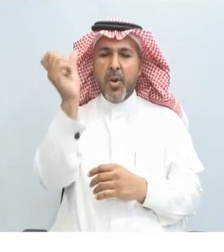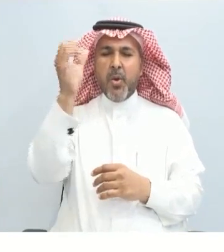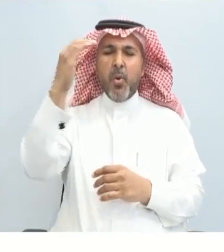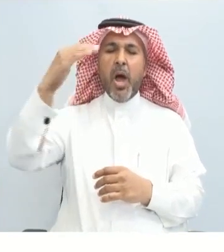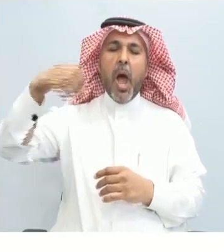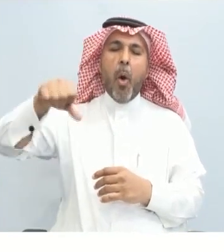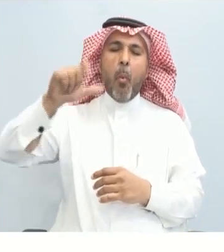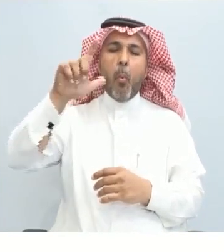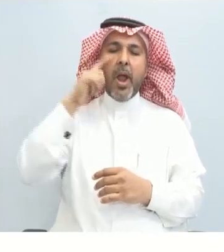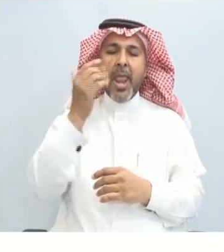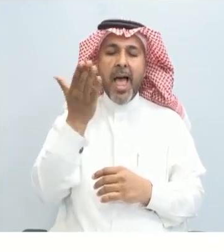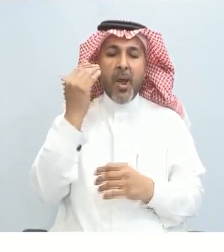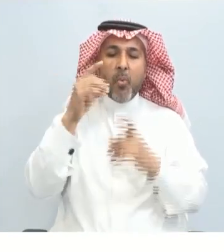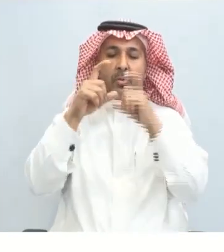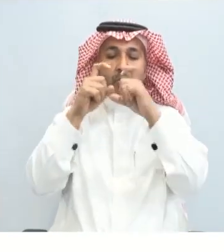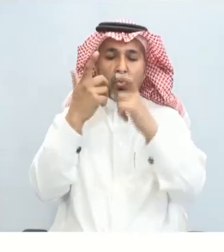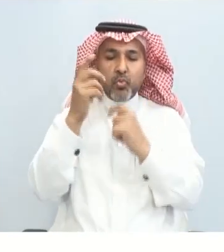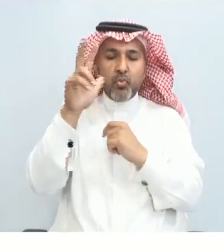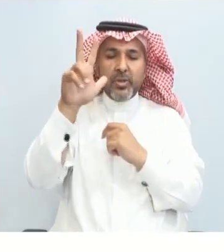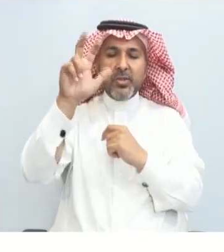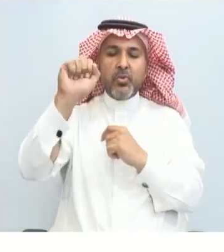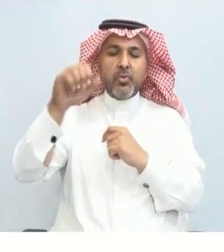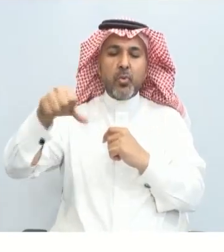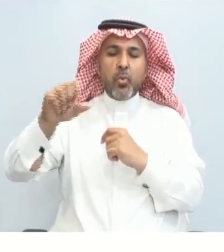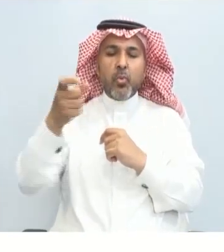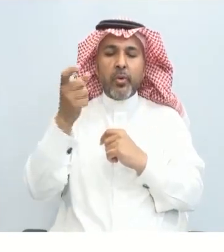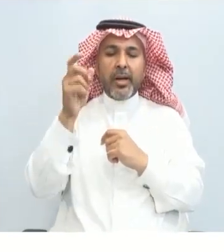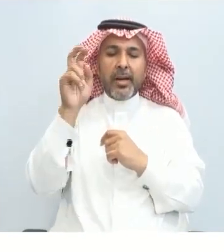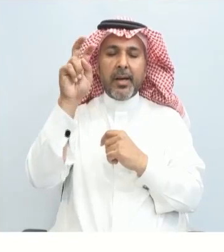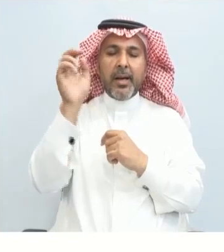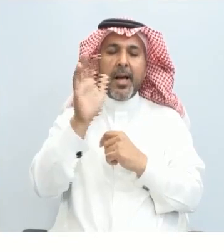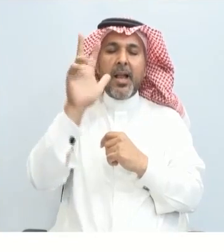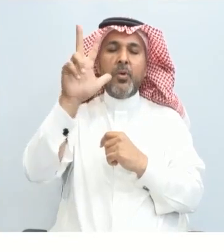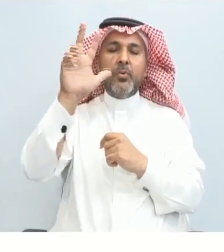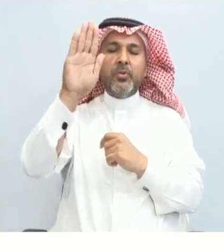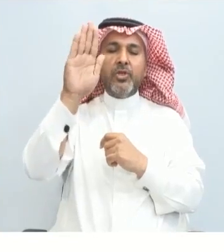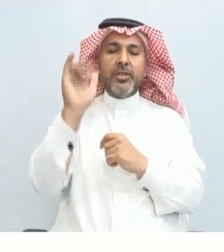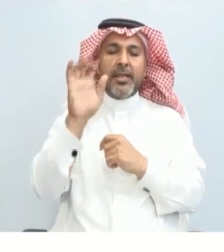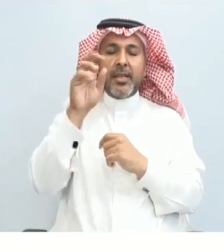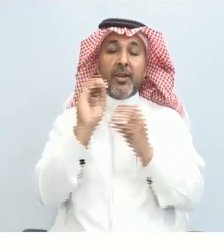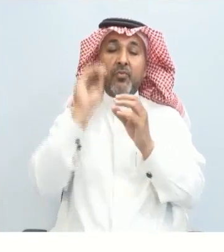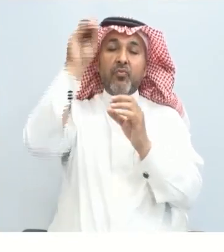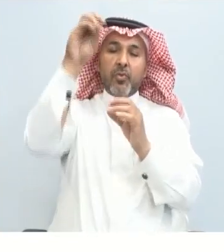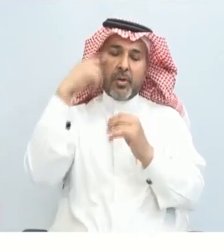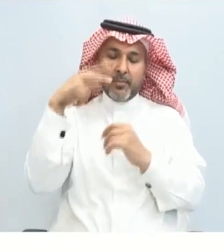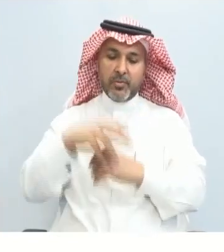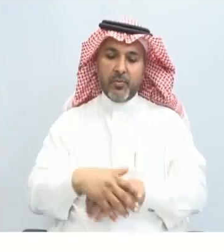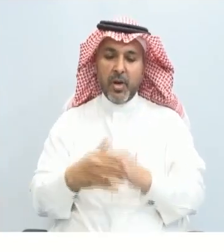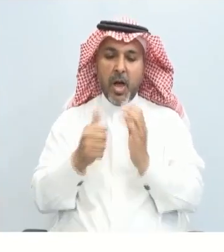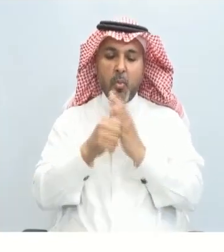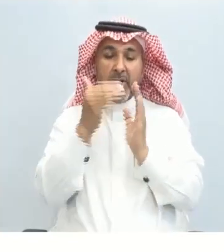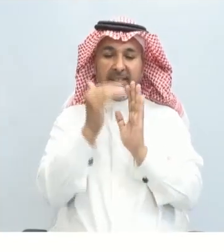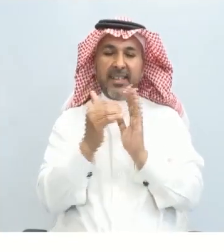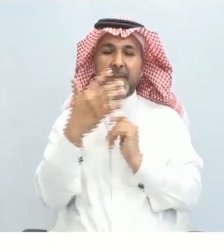للصوره الاسيه فش راح اقول راح اقول انه الاساس